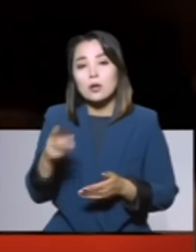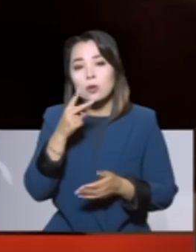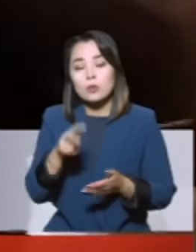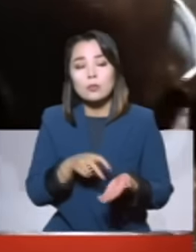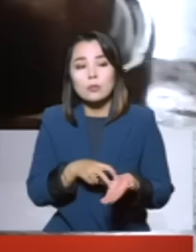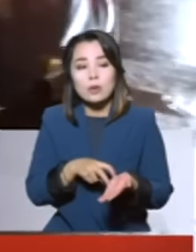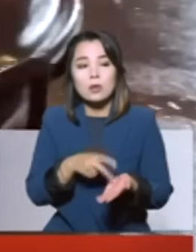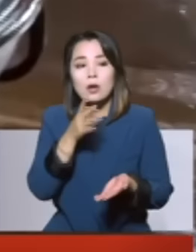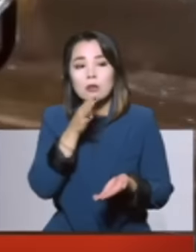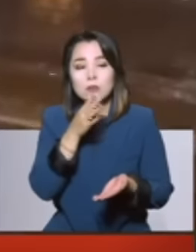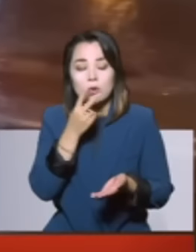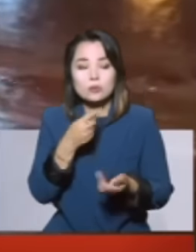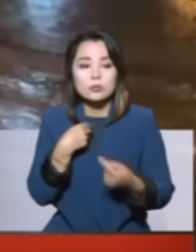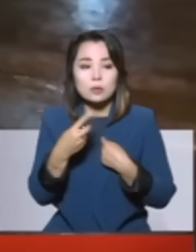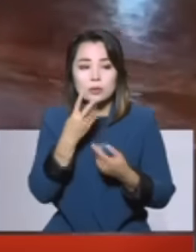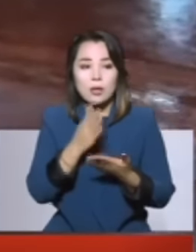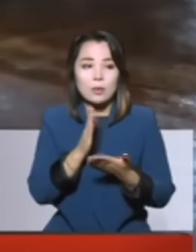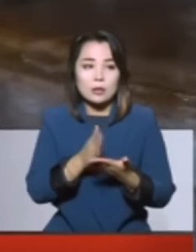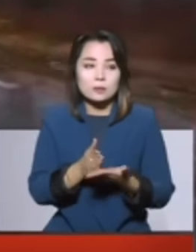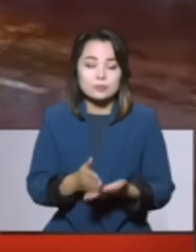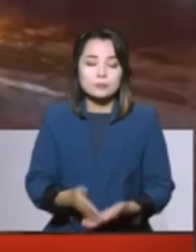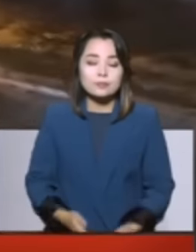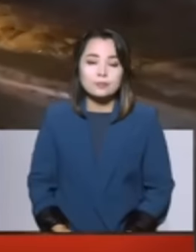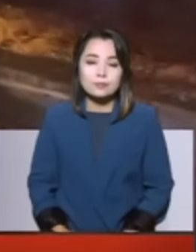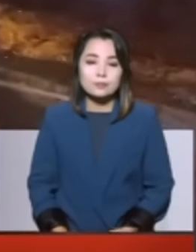үрейлі сәтті бастан кешкенін айтады.